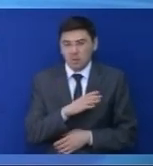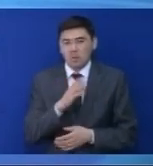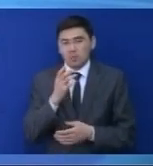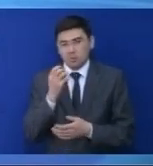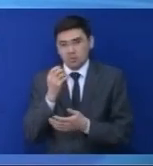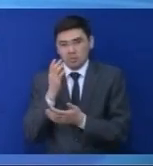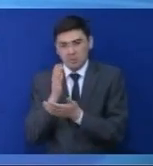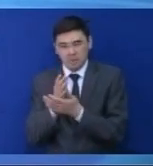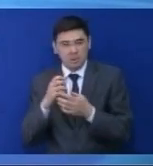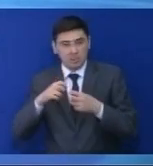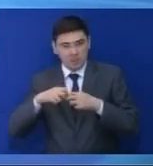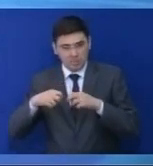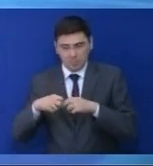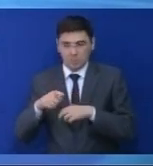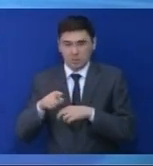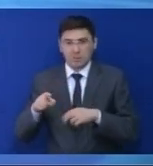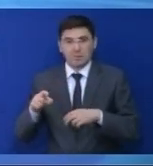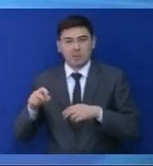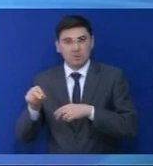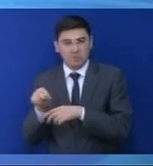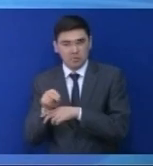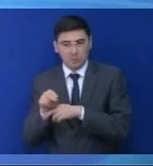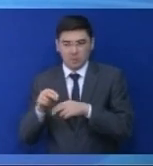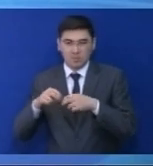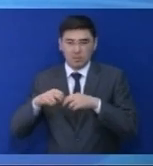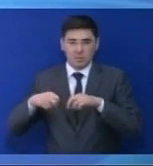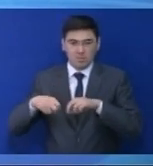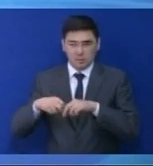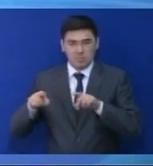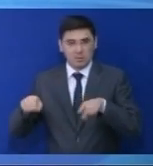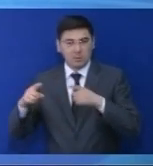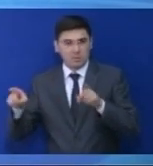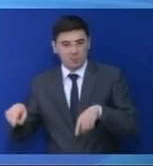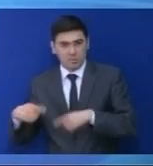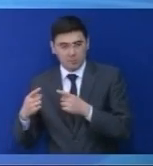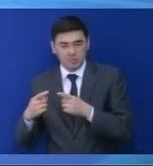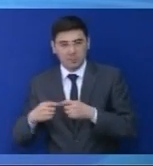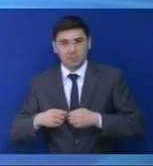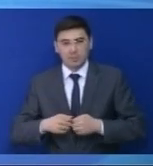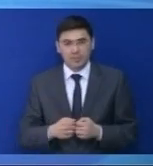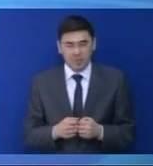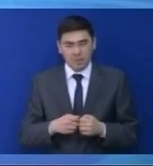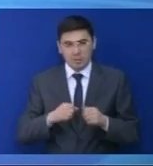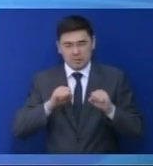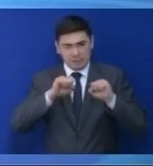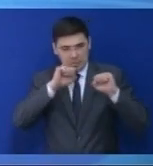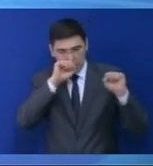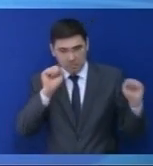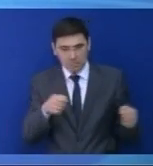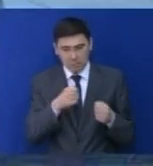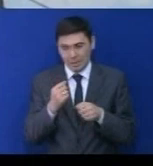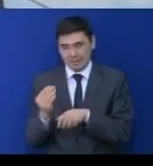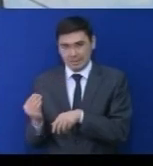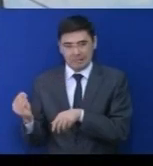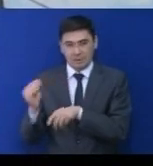керек. Жылу маусымы барысында қаланың жылу көздері бекітілген кестемен температура бойынша жұмыс істеді. Қатты аязда қосалқы